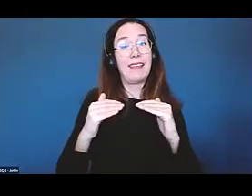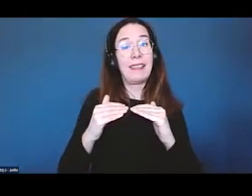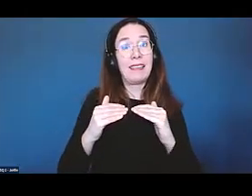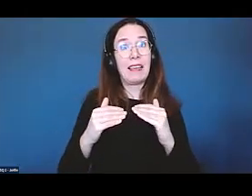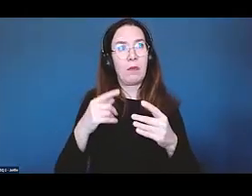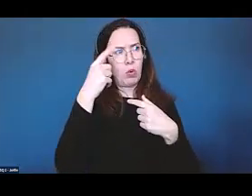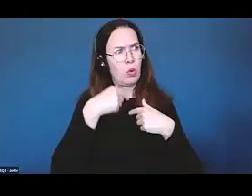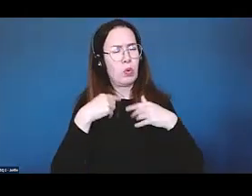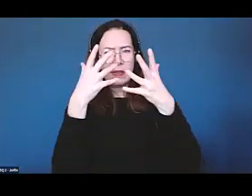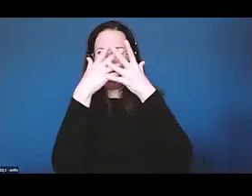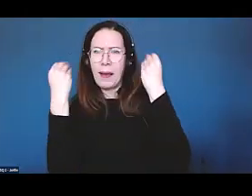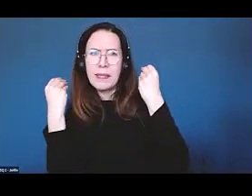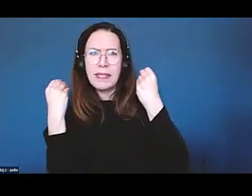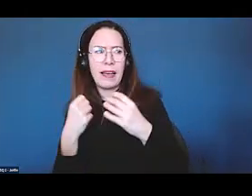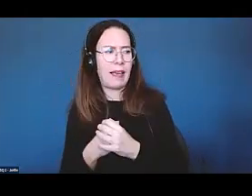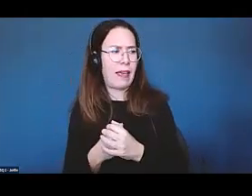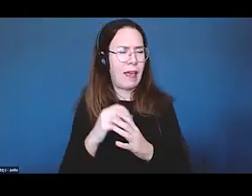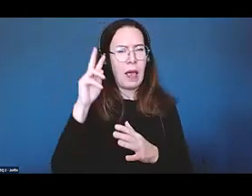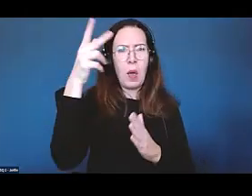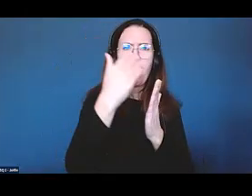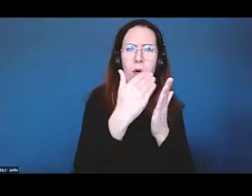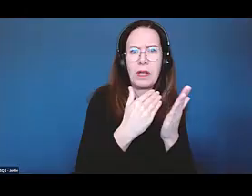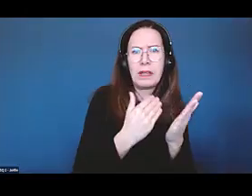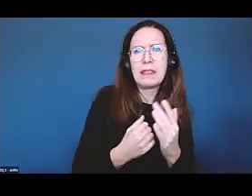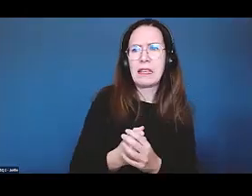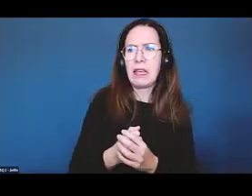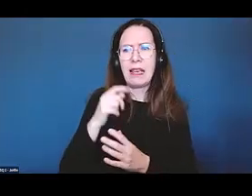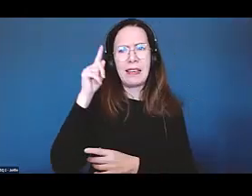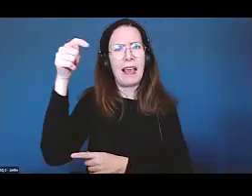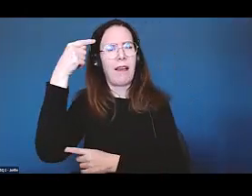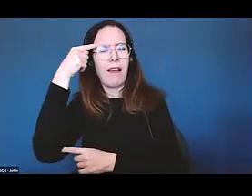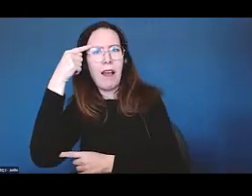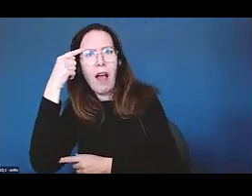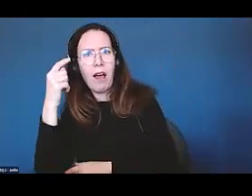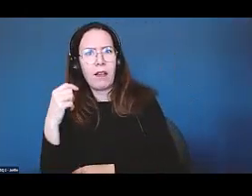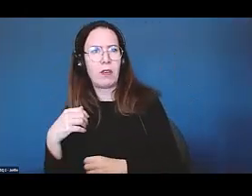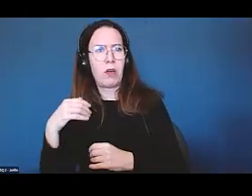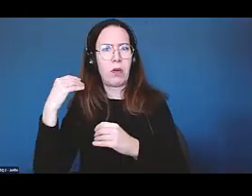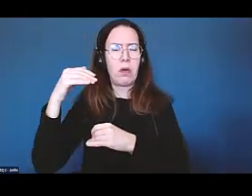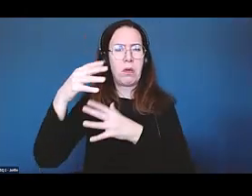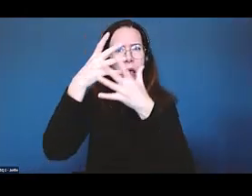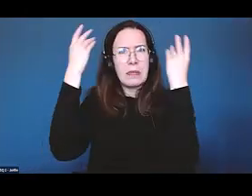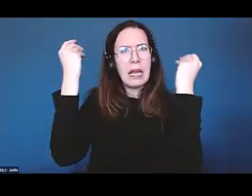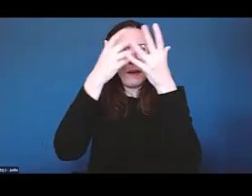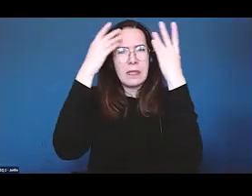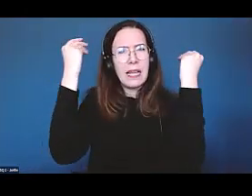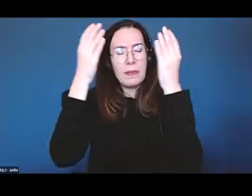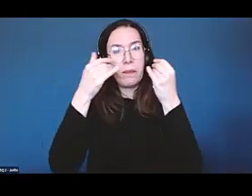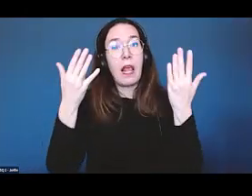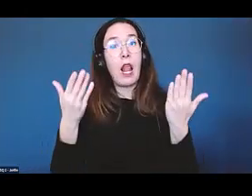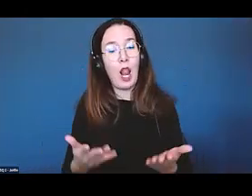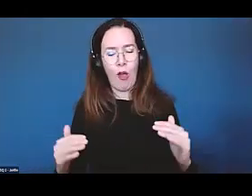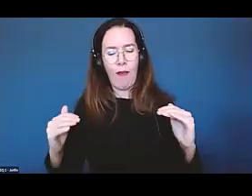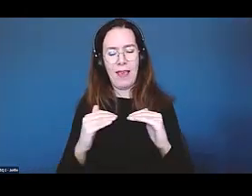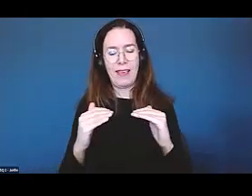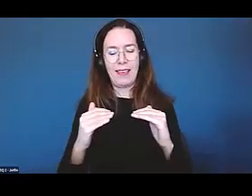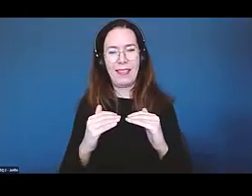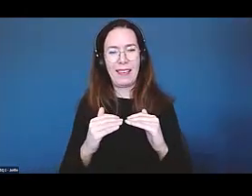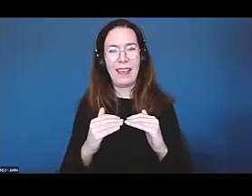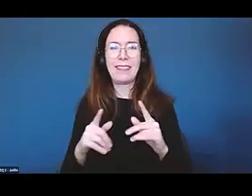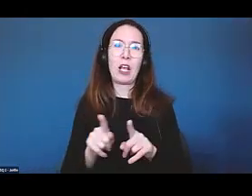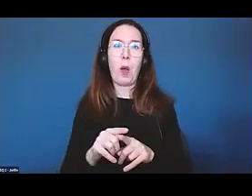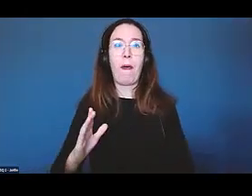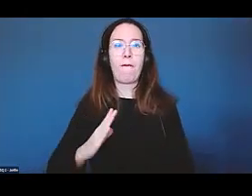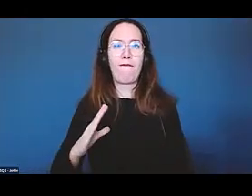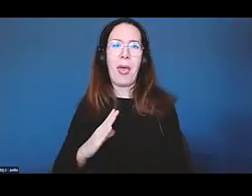pour nous, c'était très abstrait, c'était vraiment les politiques, les cadres. Et maintenant, on voit l'équité en